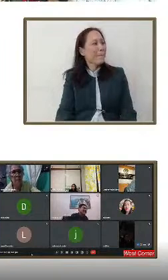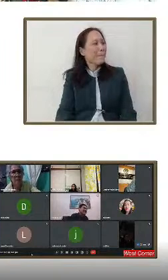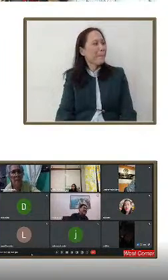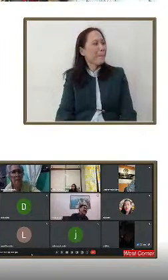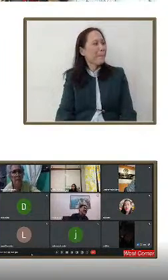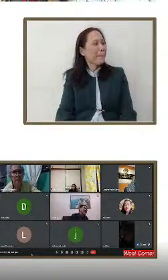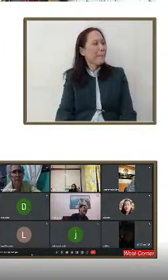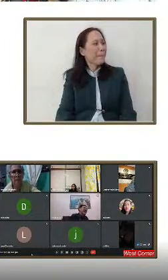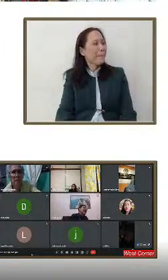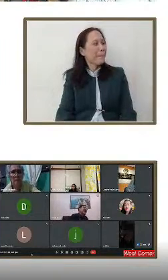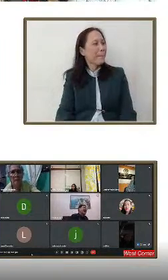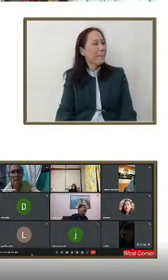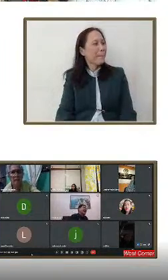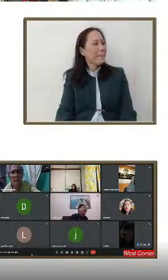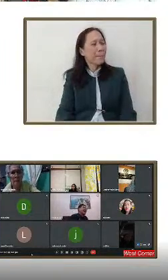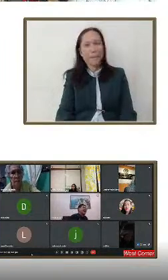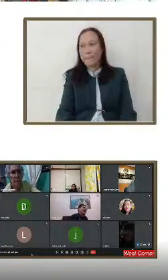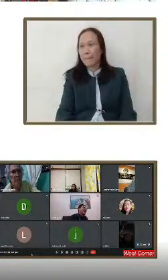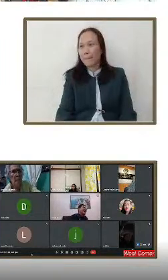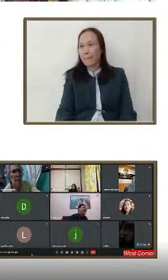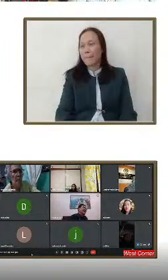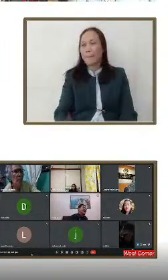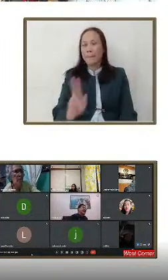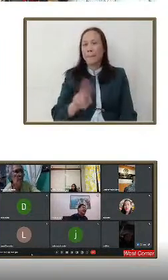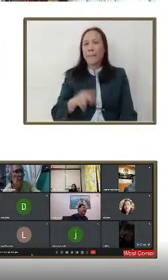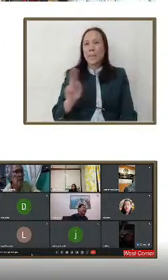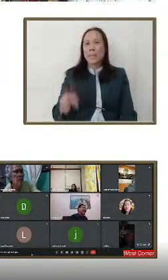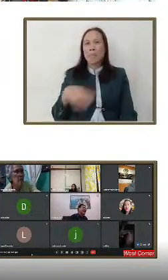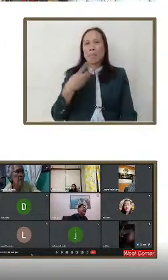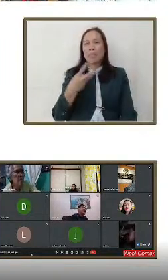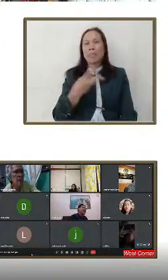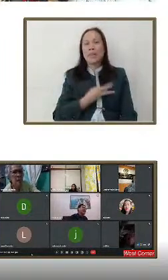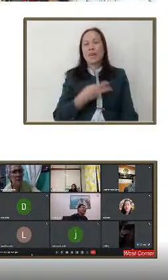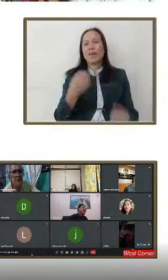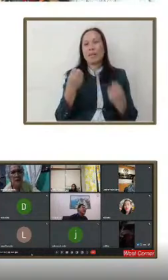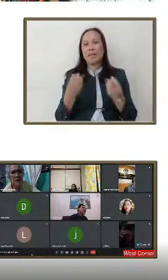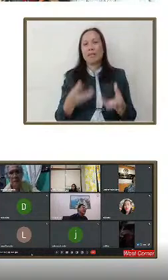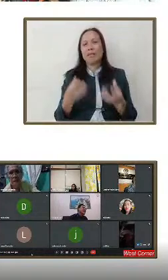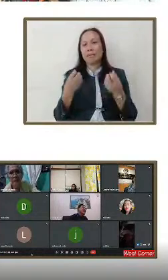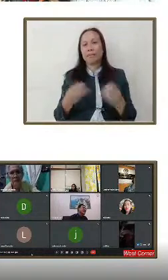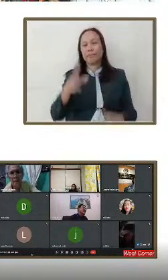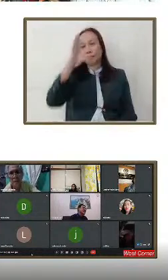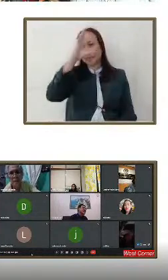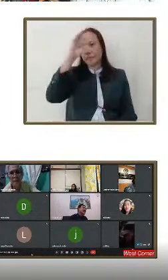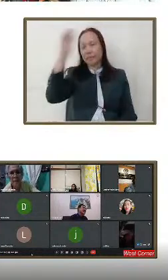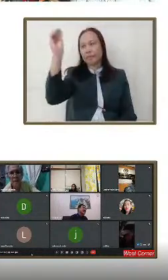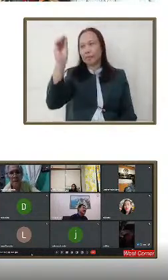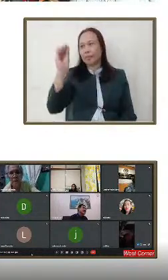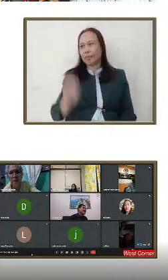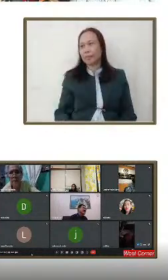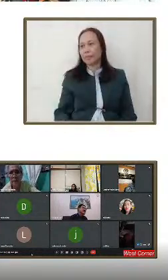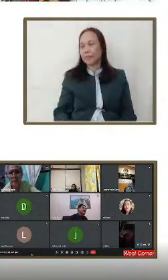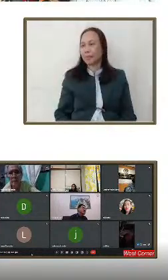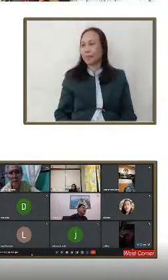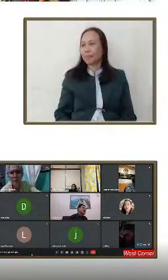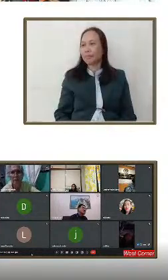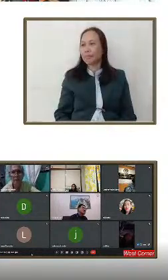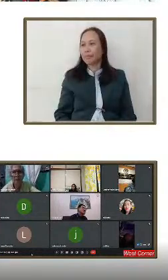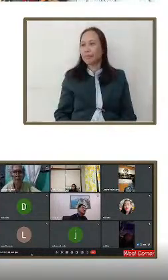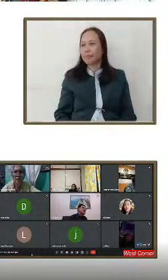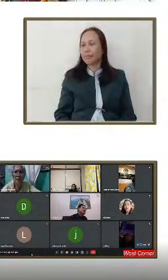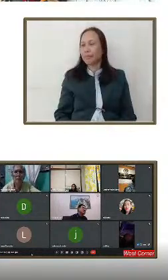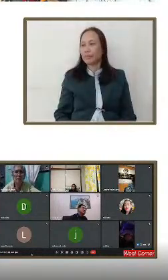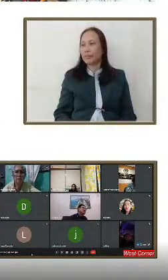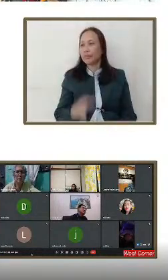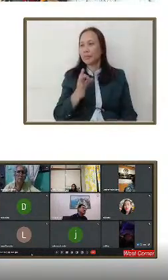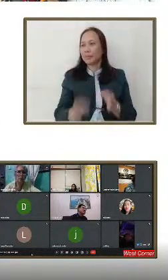So, well, kailangan po natin ng mga kalalakihan talaga. Kailangan pa. We need more preachers. Yeah, itong, kung